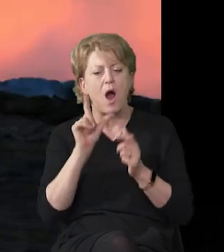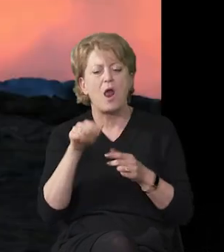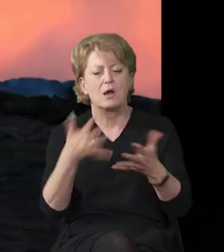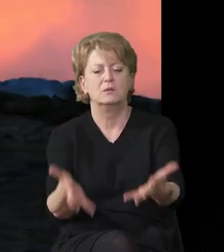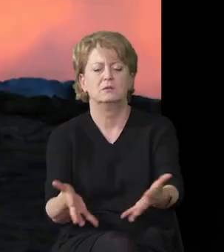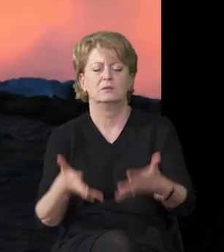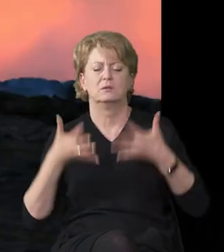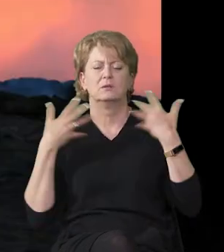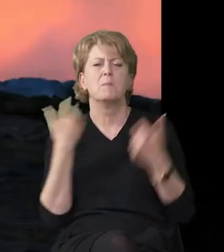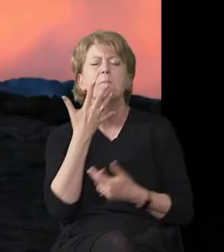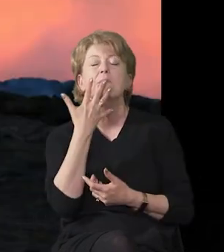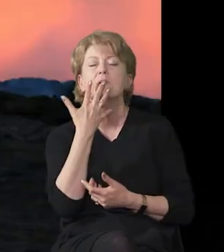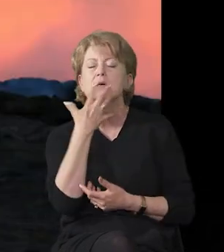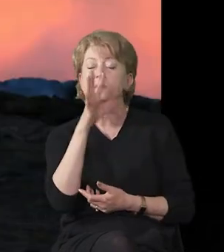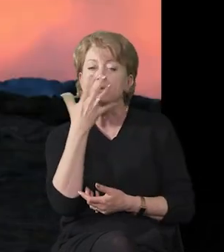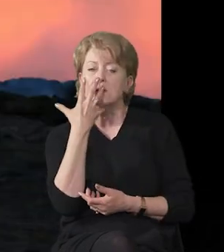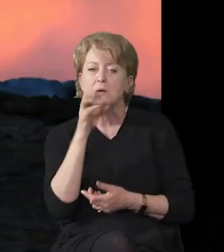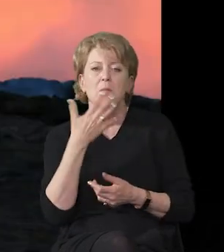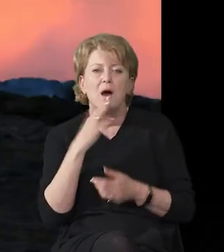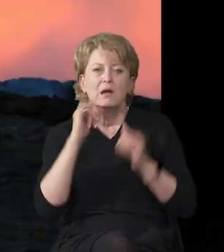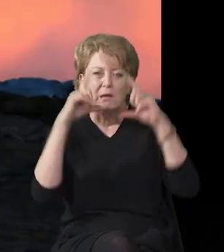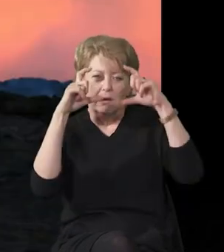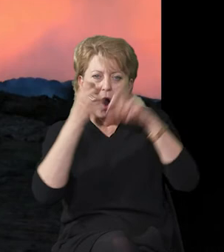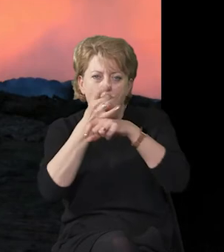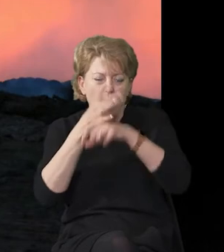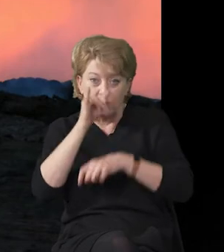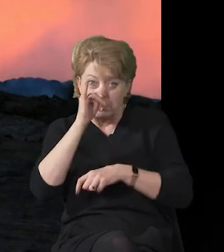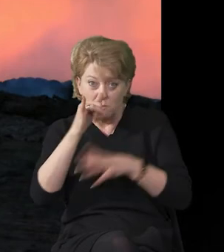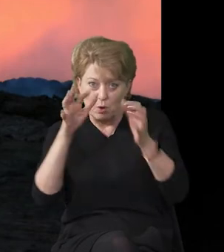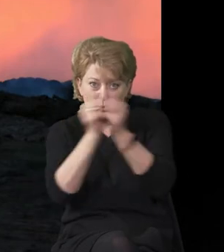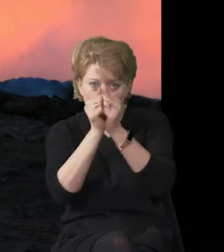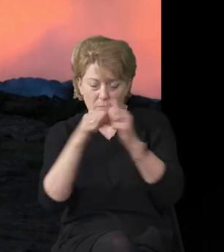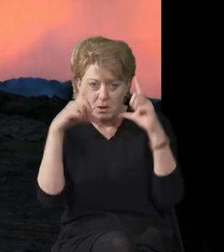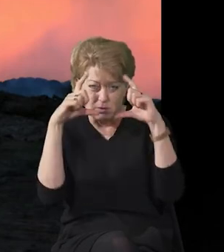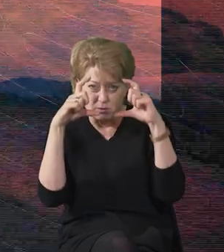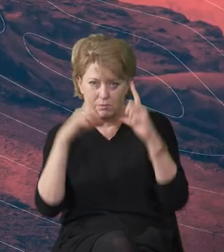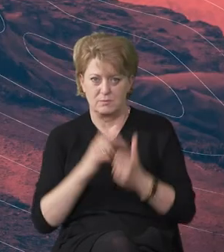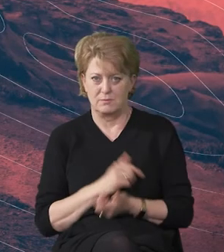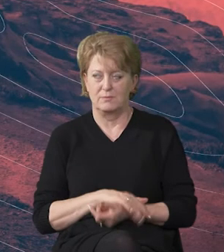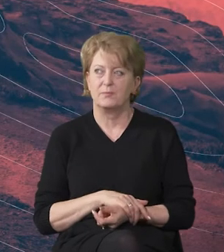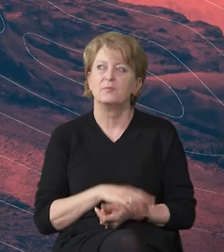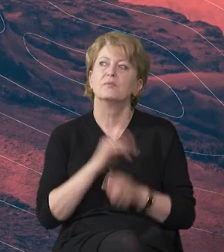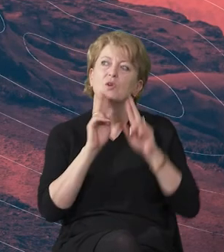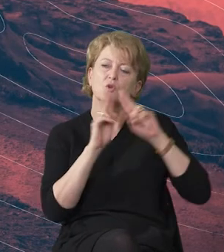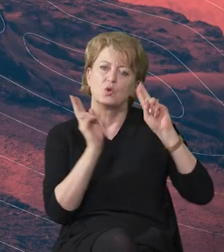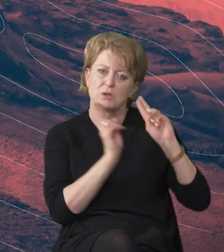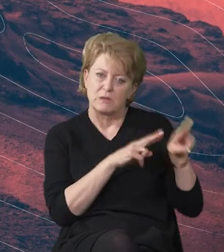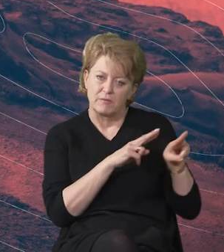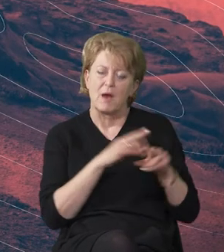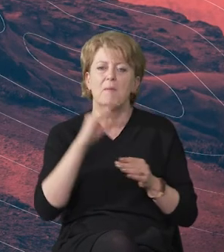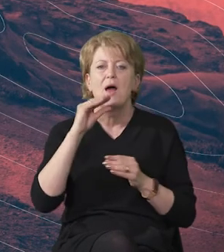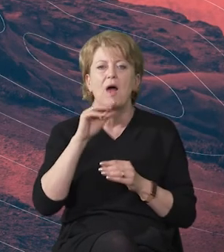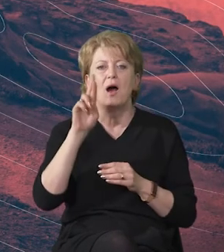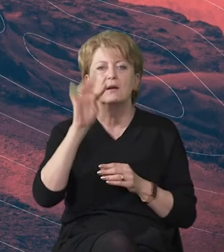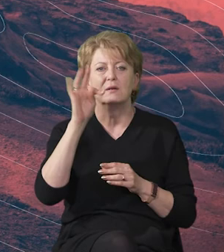ostrości, jeżeli chodzi o kadr. No i zostawiamy Ertaale i ja już później samotnie